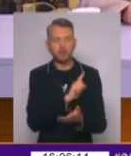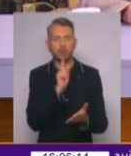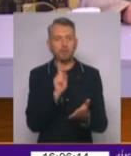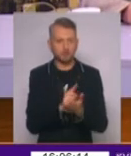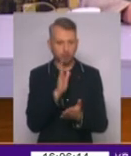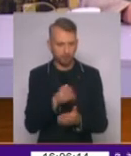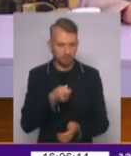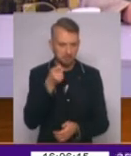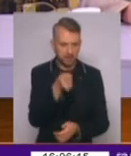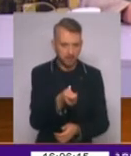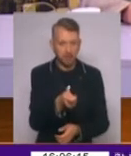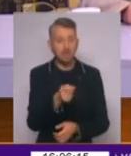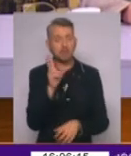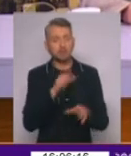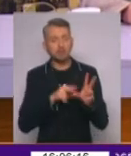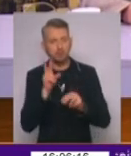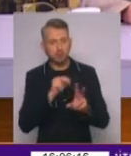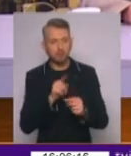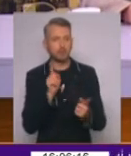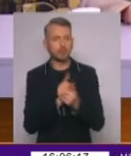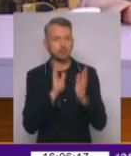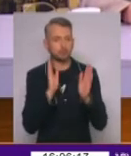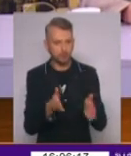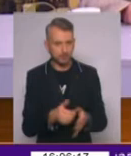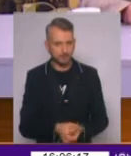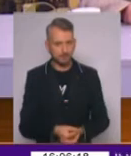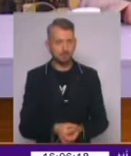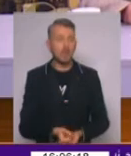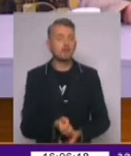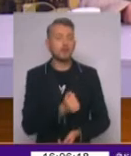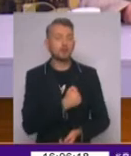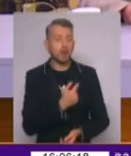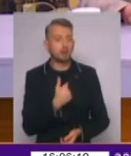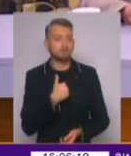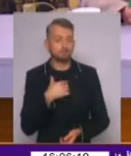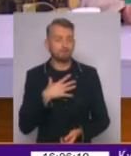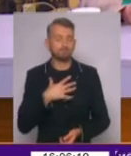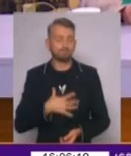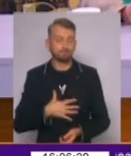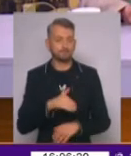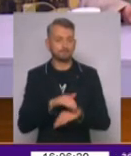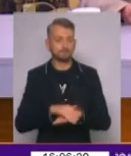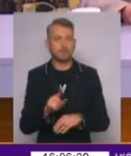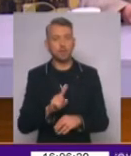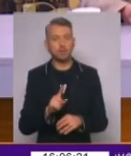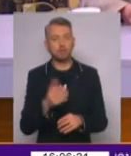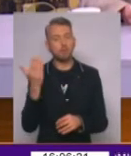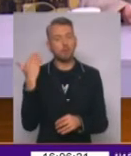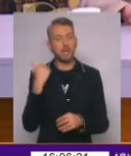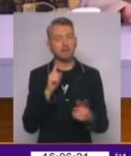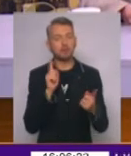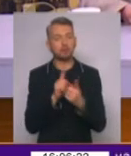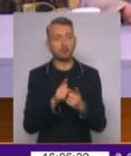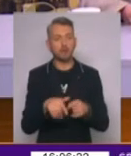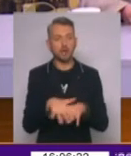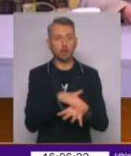подамо і будемо сподіватися, що вона відбудеться. Угу. На жаль, я мушу констатувати, що попередні зустрічі